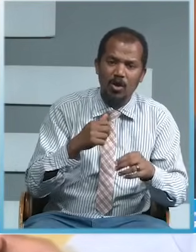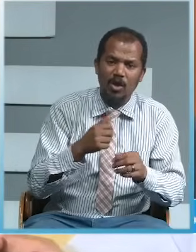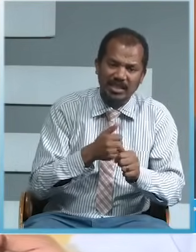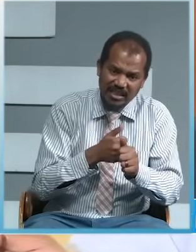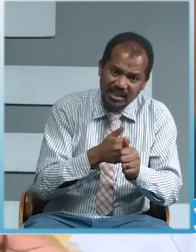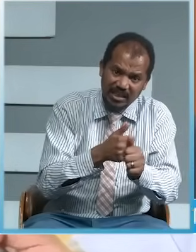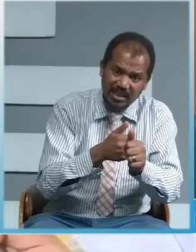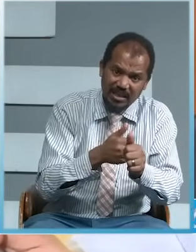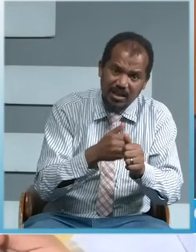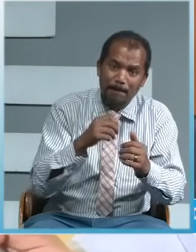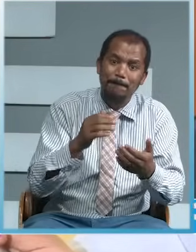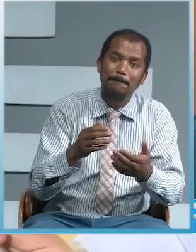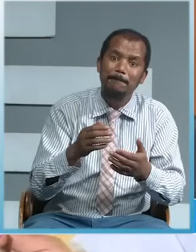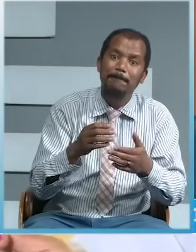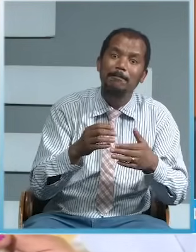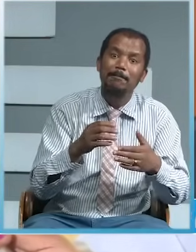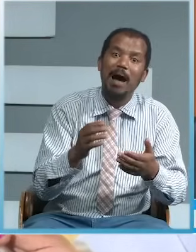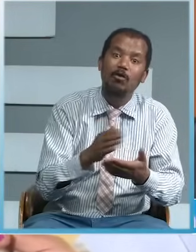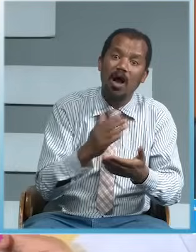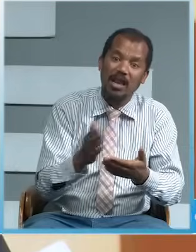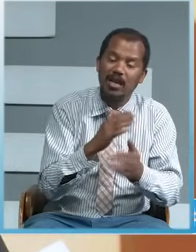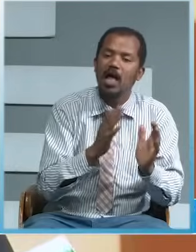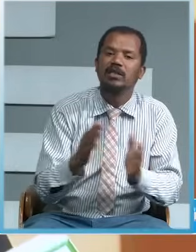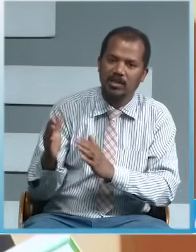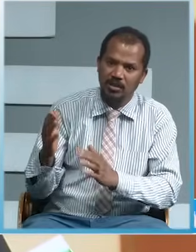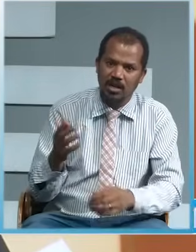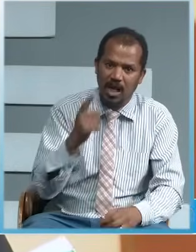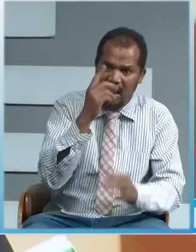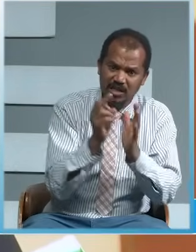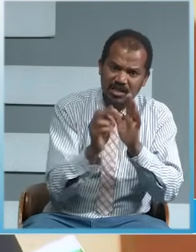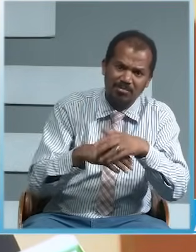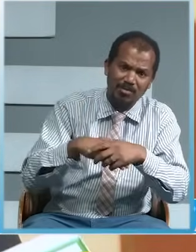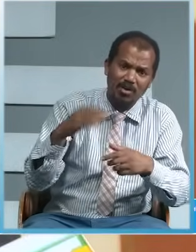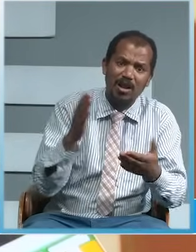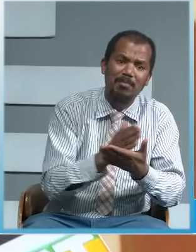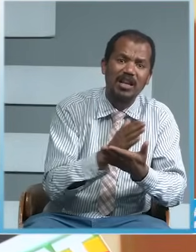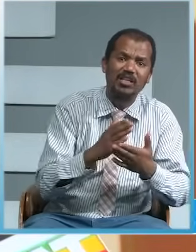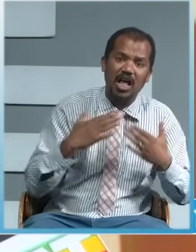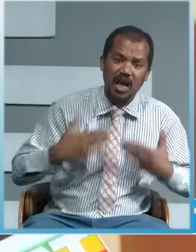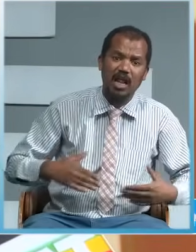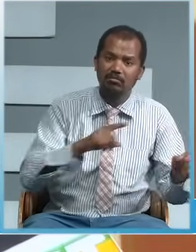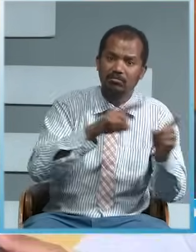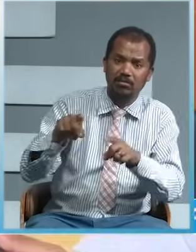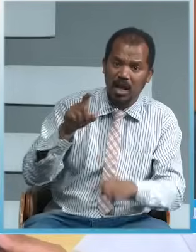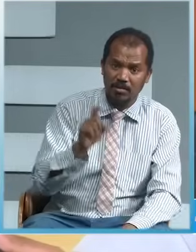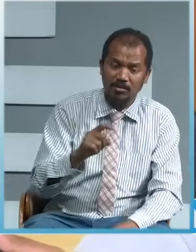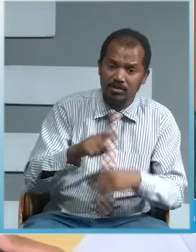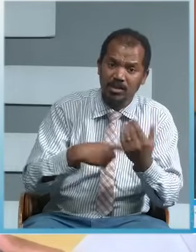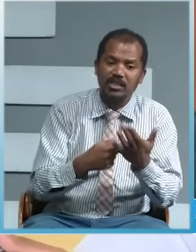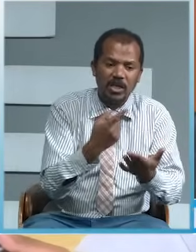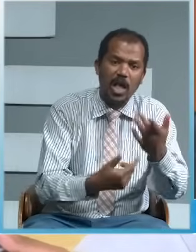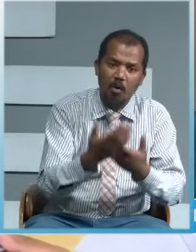ሞኒተሪንግ ማኑዋል አዘጋጅተናል ድራፍቱ አንድ ህግ በሚወጣበት ጊዜ ስቴክሆልደሮቹ መገኘት አለባቸው